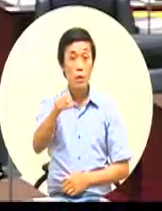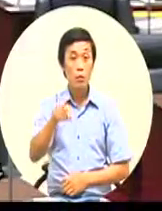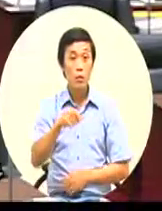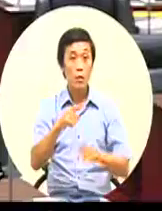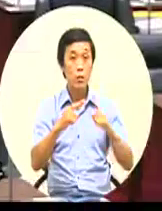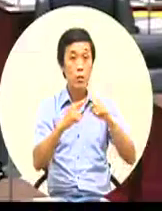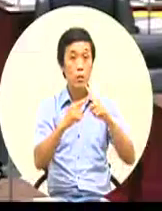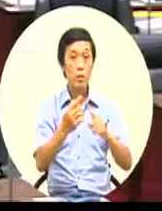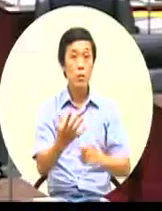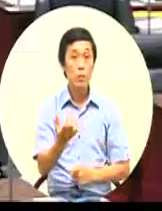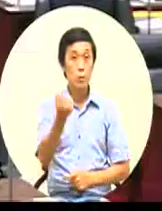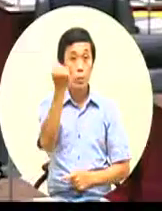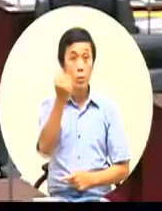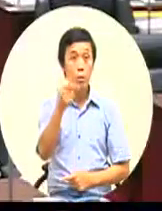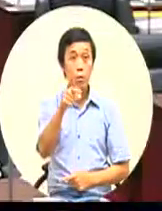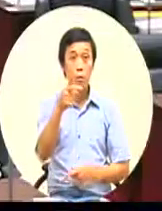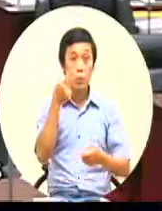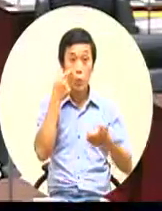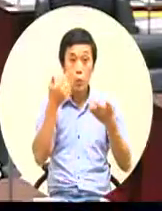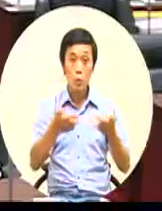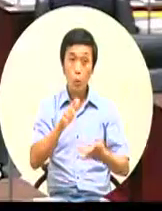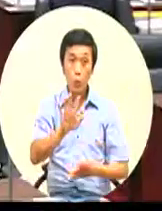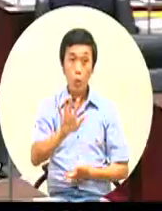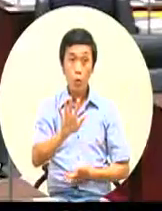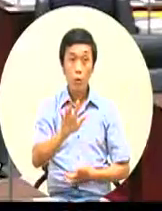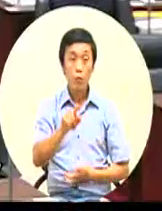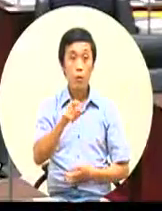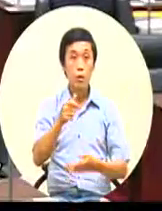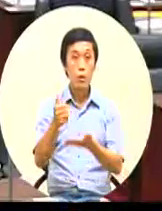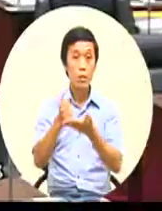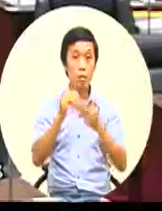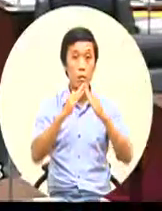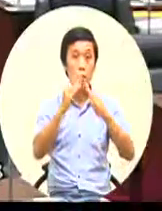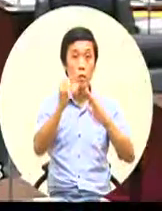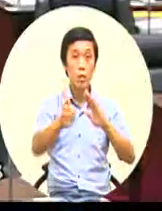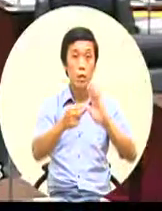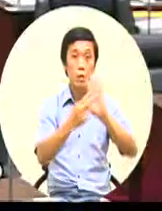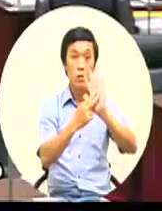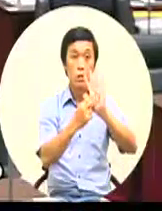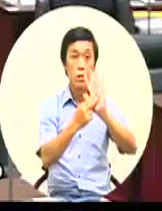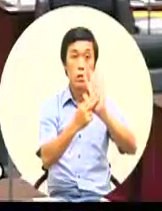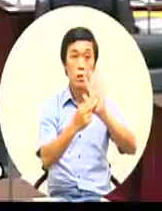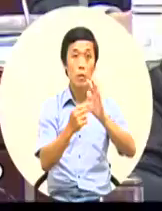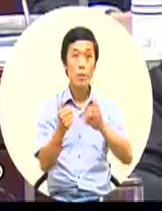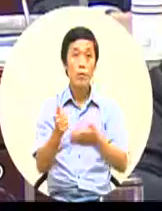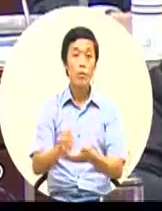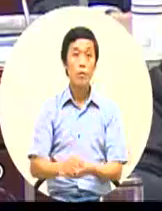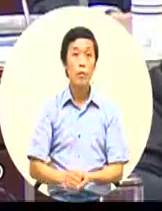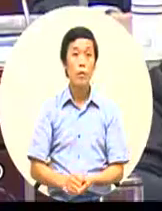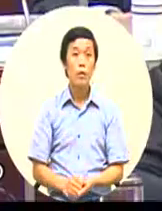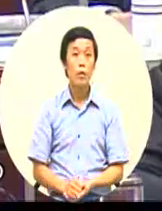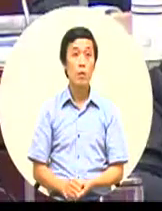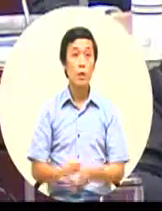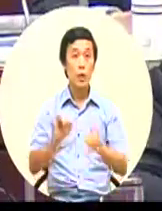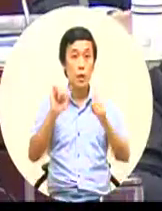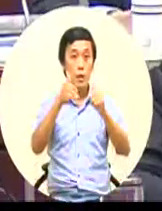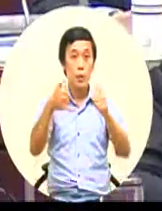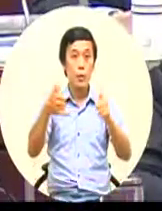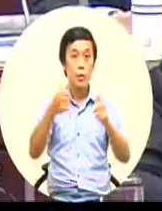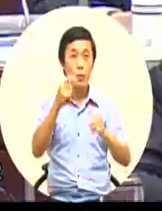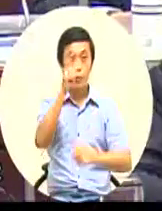敢毋当遮市长来简单说明者？ 请市长说明。 多谢吴议员